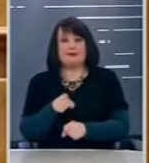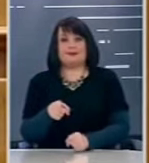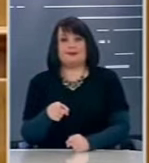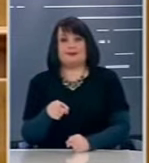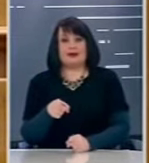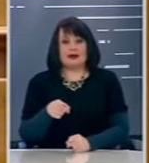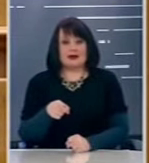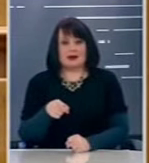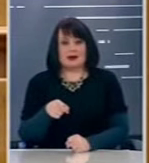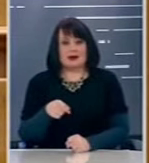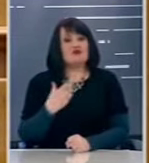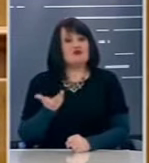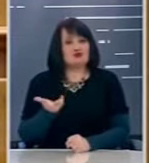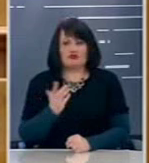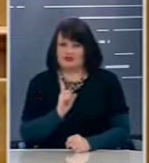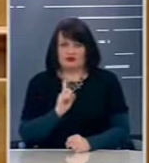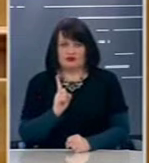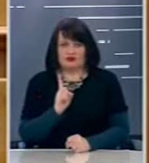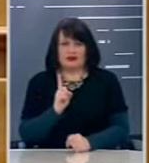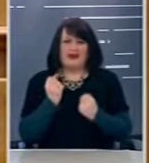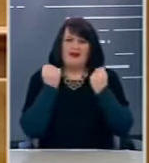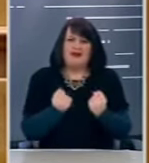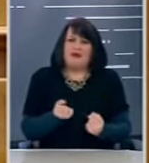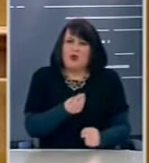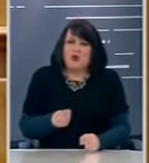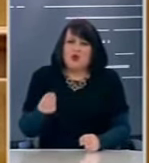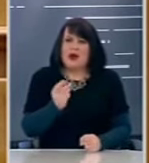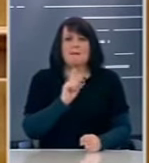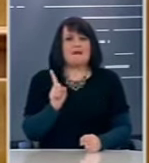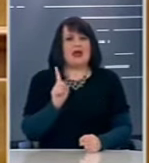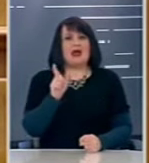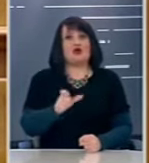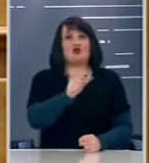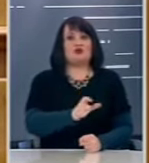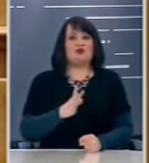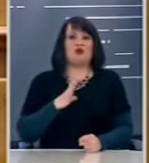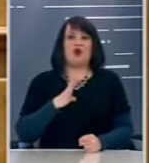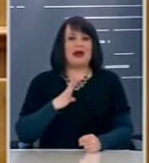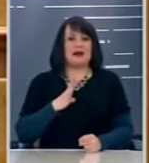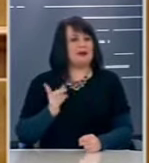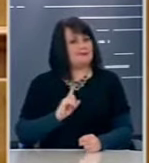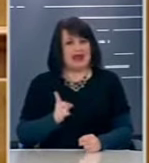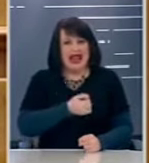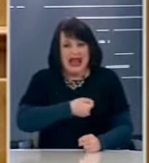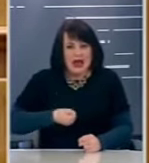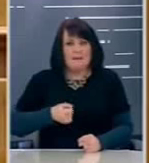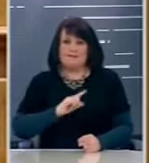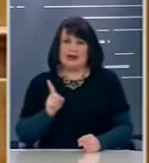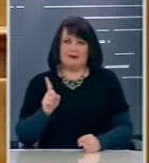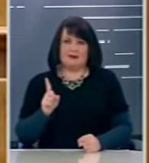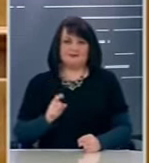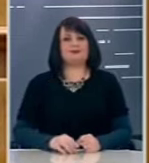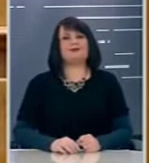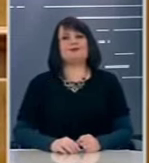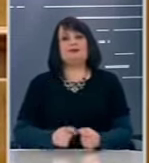την, και χωρίς πρόσθετη επιβάρυνση για την ελληνική κοινωνία, χωρίς πρόσθετη λιτότητα, τη